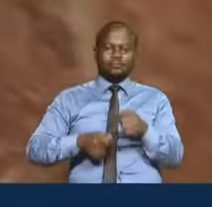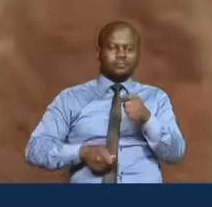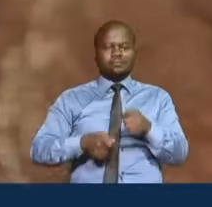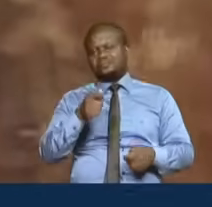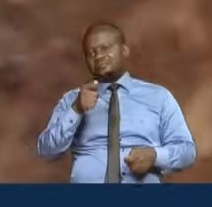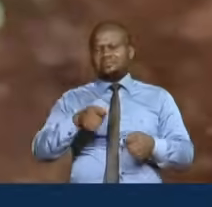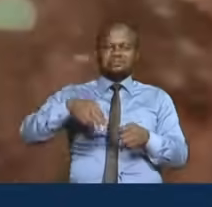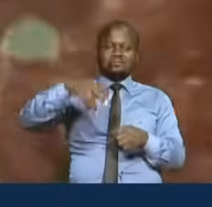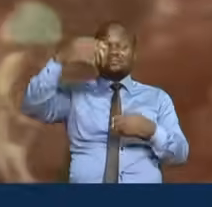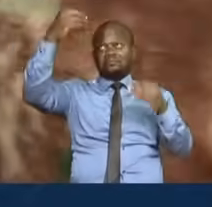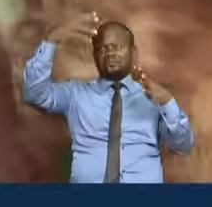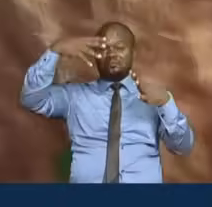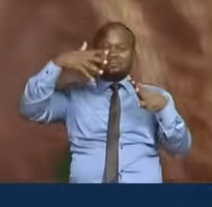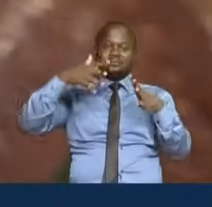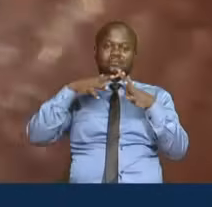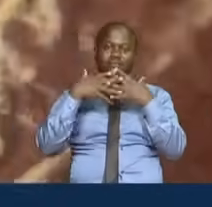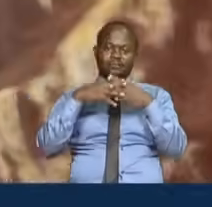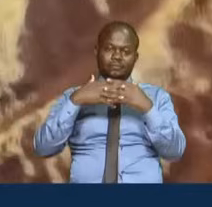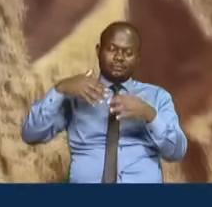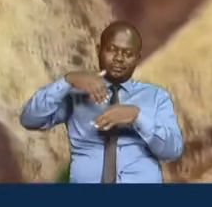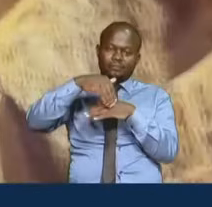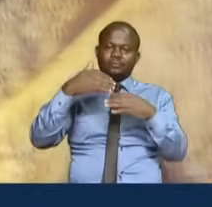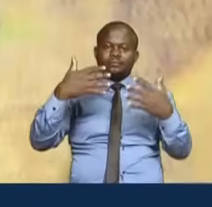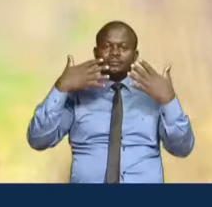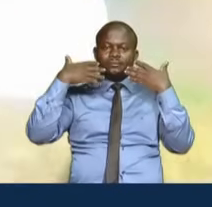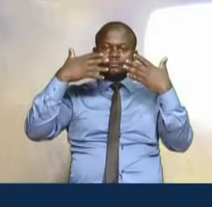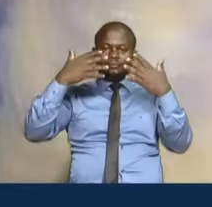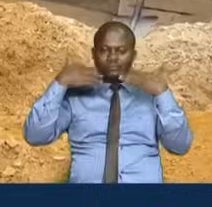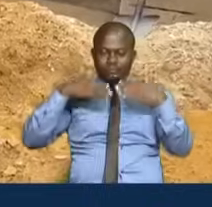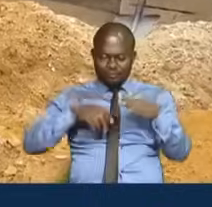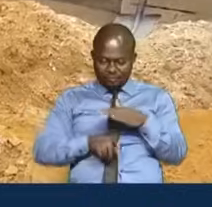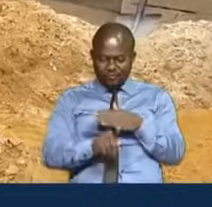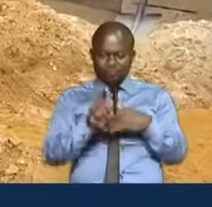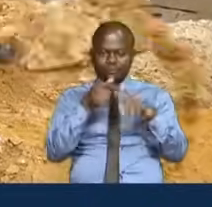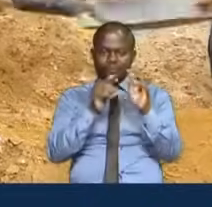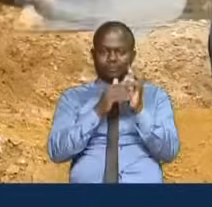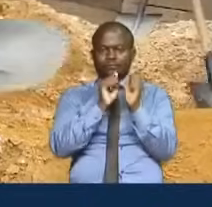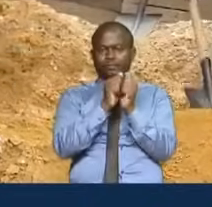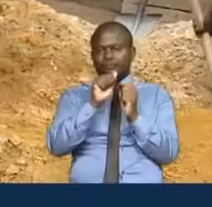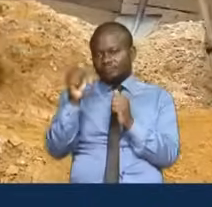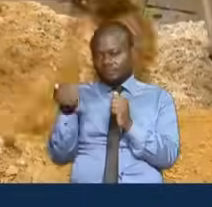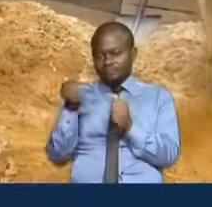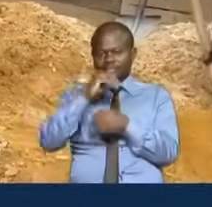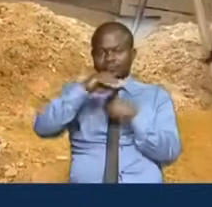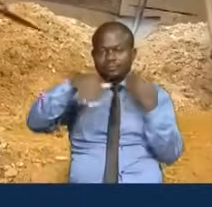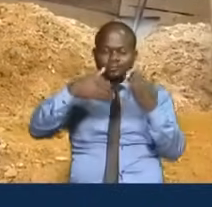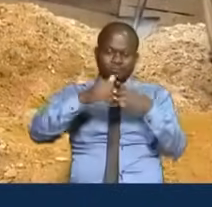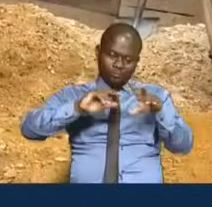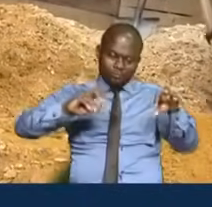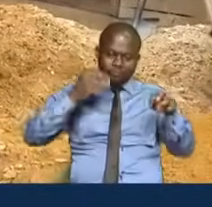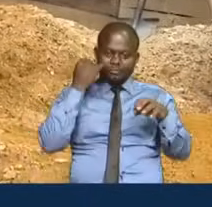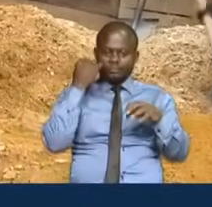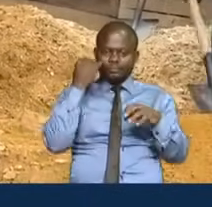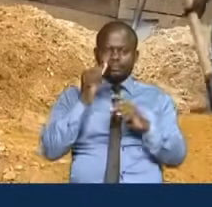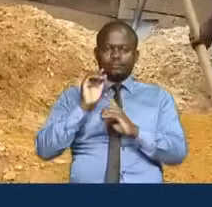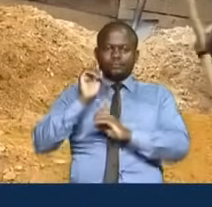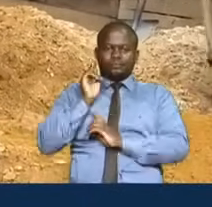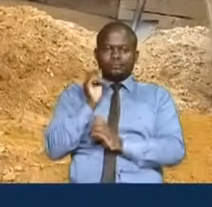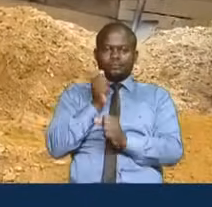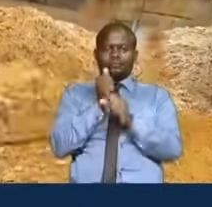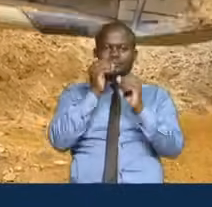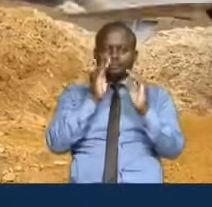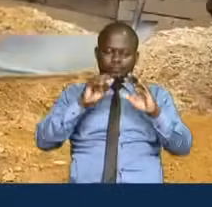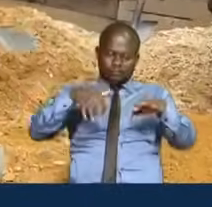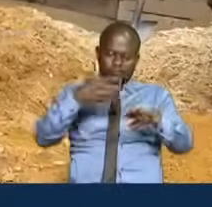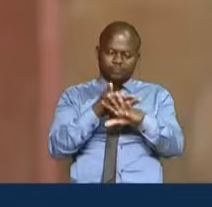hari urumuri imashini zohereza umwuka mu nda y'isi ndetse na banjeniyeri bakagenzura ko umutekano w'abakora mu